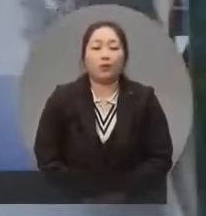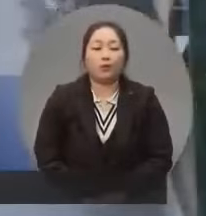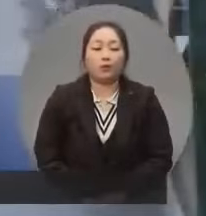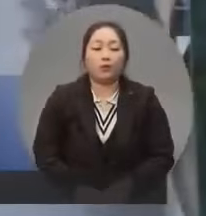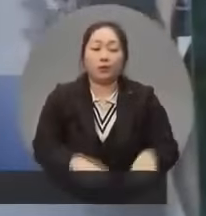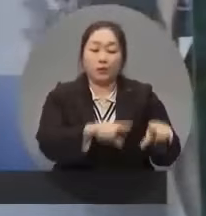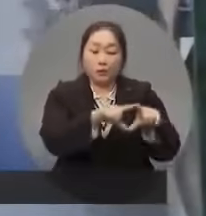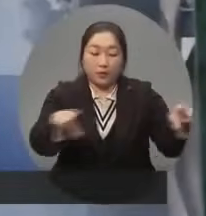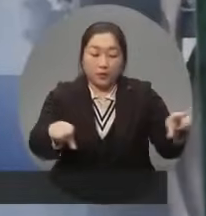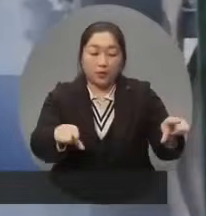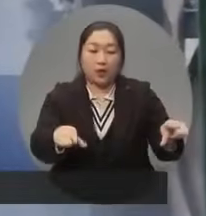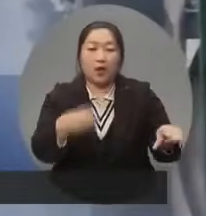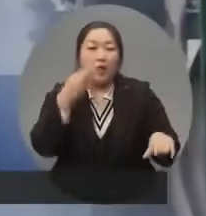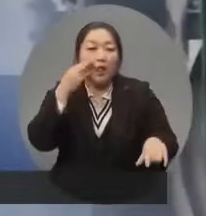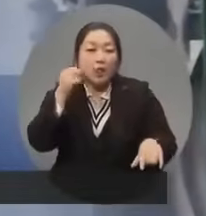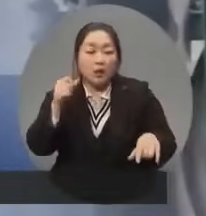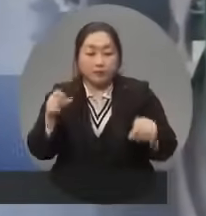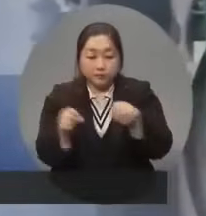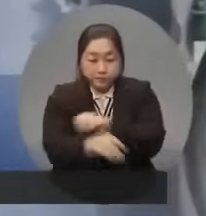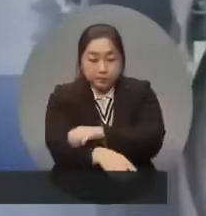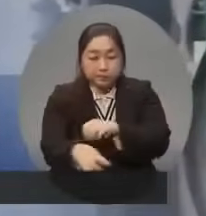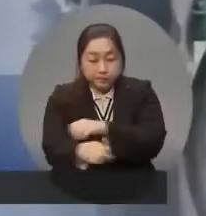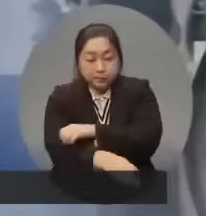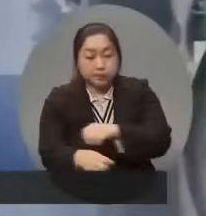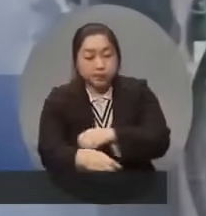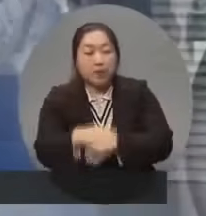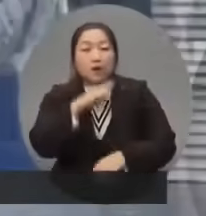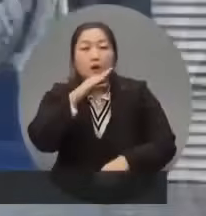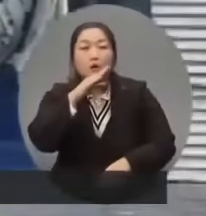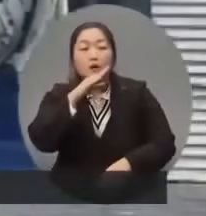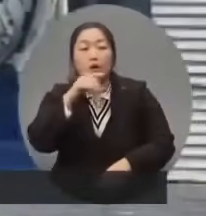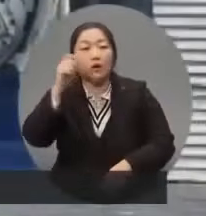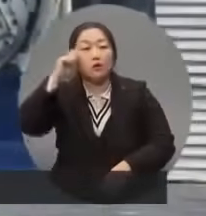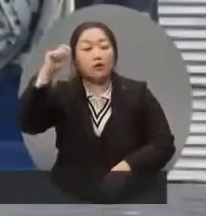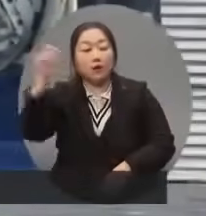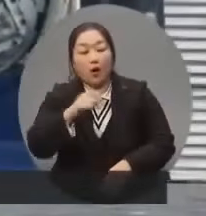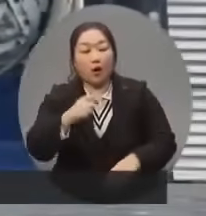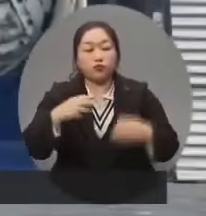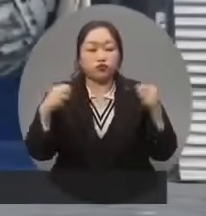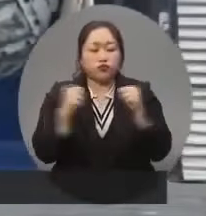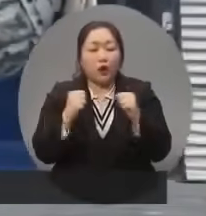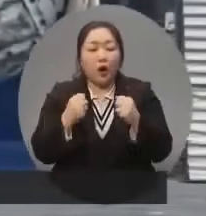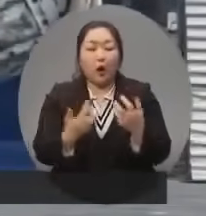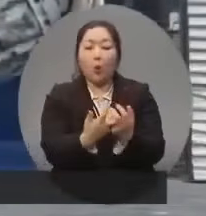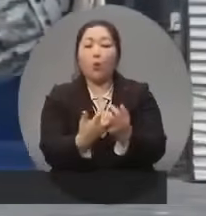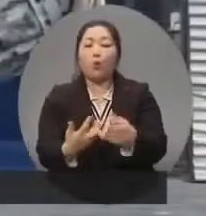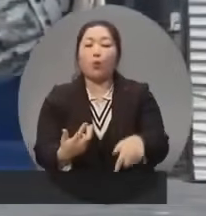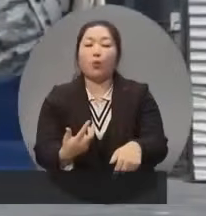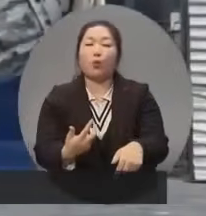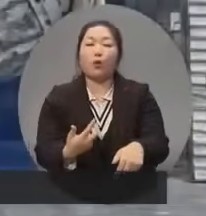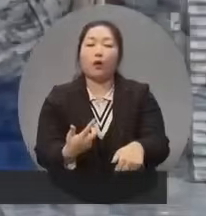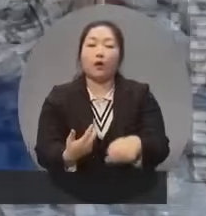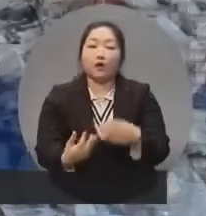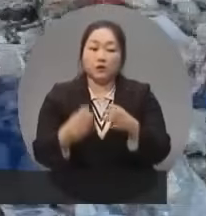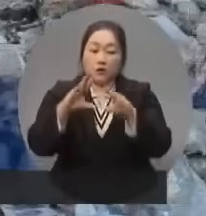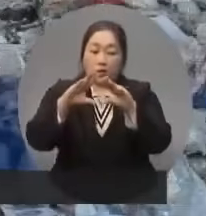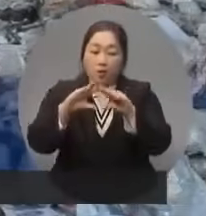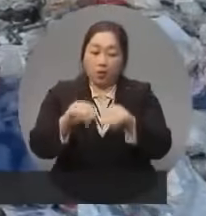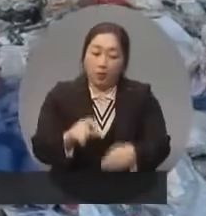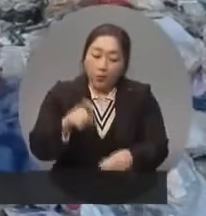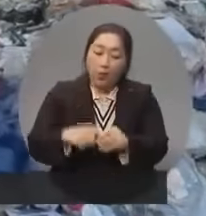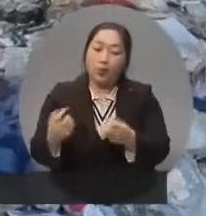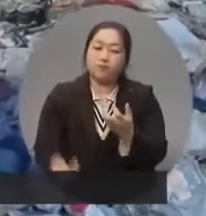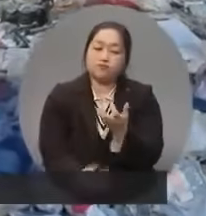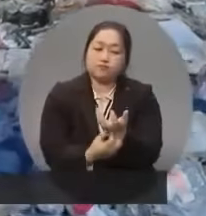평소대로라면 기름이 배수 밸브를 통해서 이렇게 배수가 돼야 되는데 새벽에 너무 춥다 보니까 얼어버린 거예요. 이거를